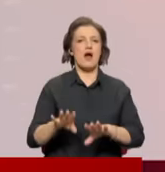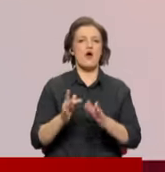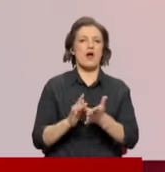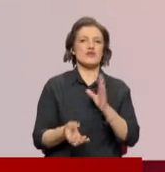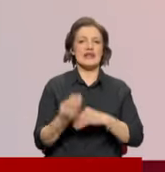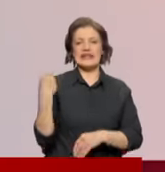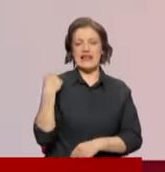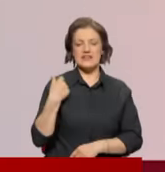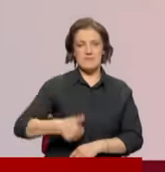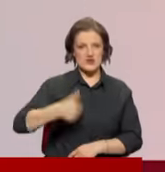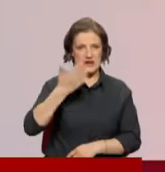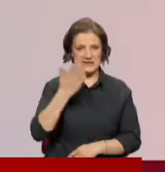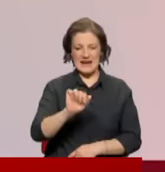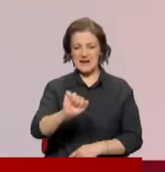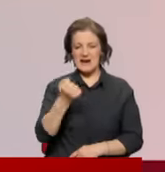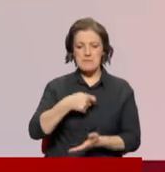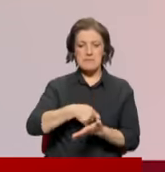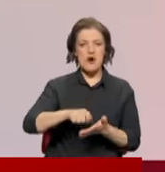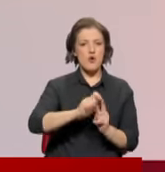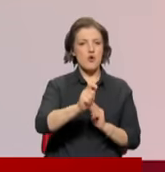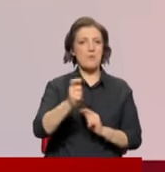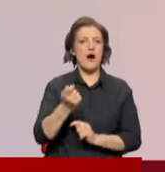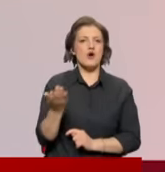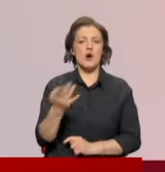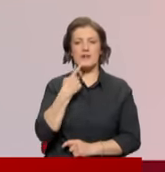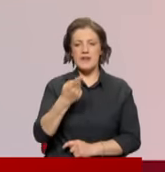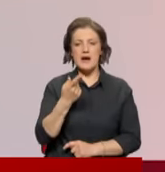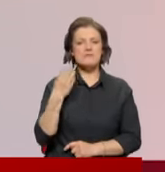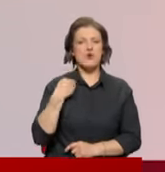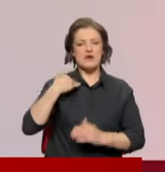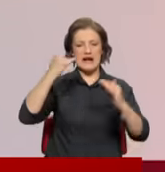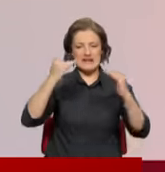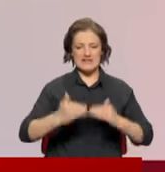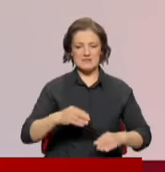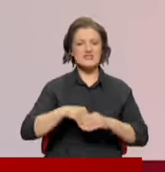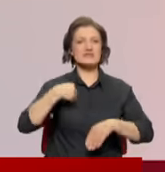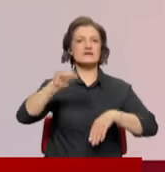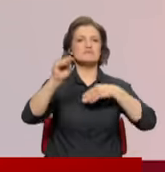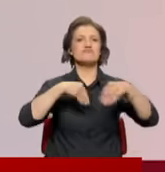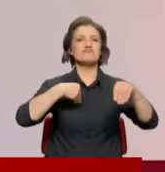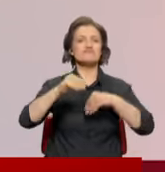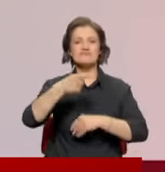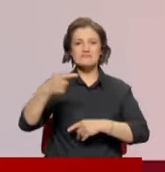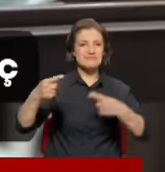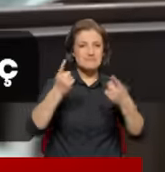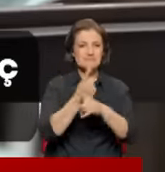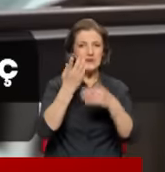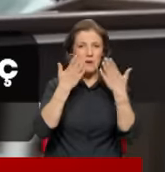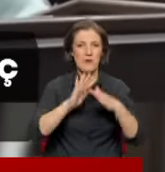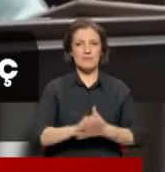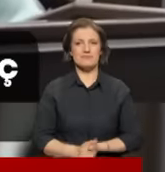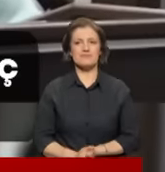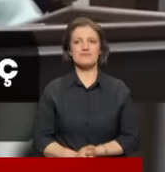Yeni başkan Sami Er, kasada maaş ödeyecek para yok dedi. Borcu azaltmak için satılacak gayrimenkul bile olmadığını söyledi. Dedik